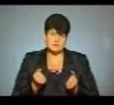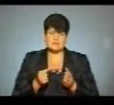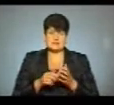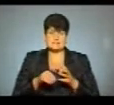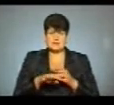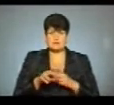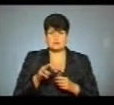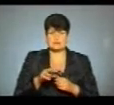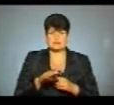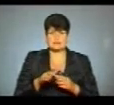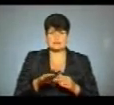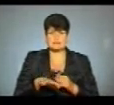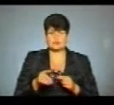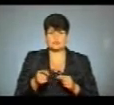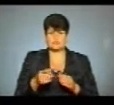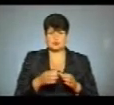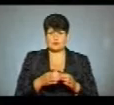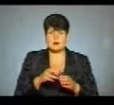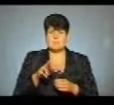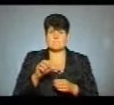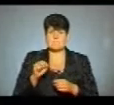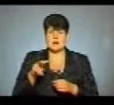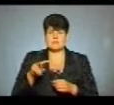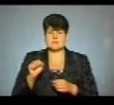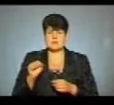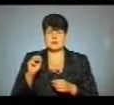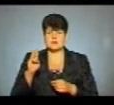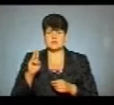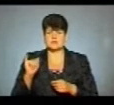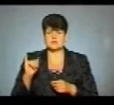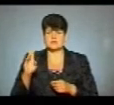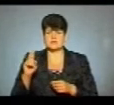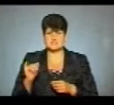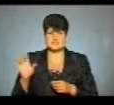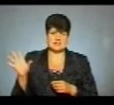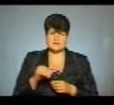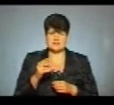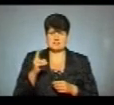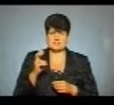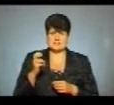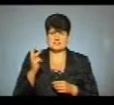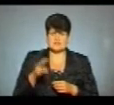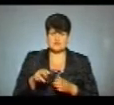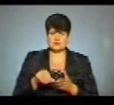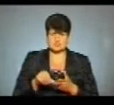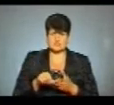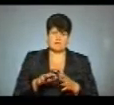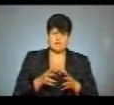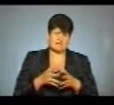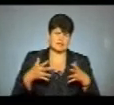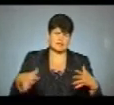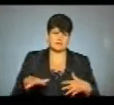на території Тернопільської громади. Це село Малашівці, там є земельна ділянка для всіх 230 учасників, тобто є величезна